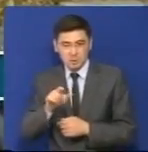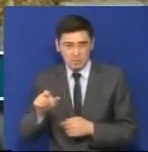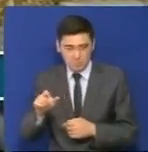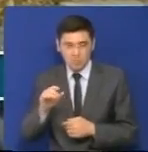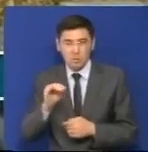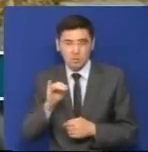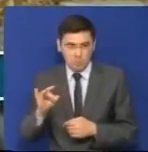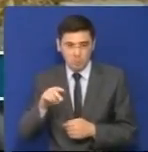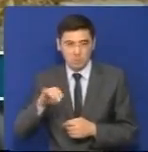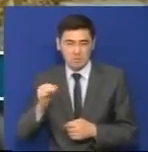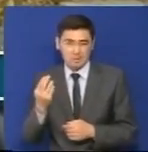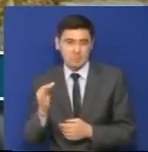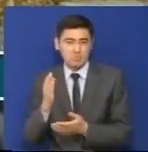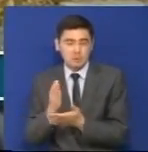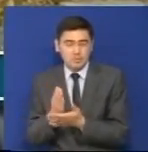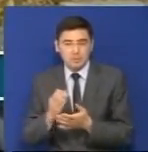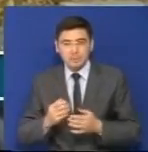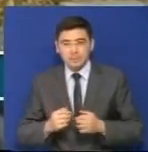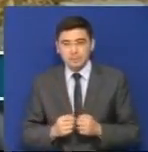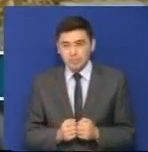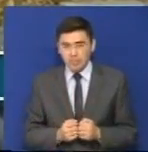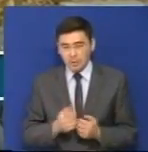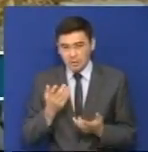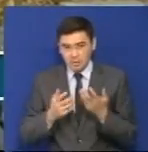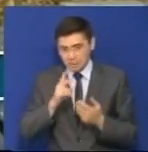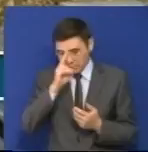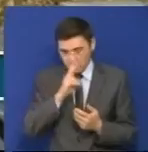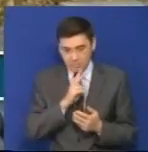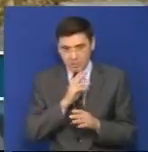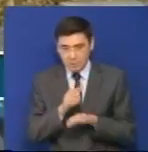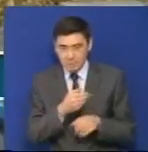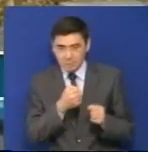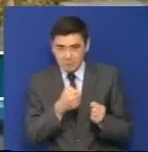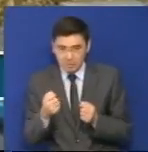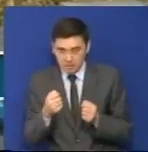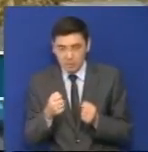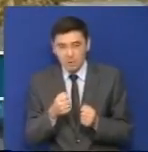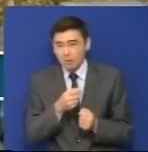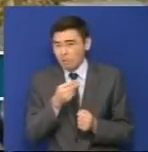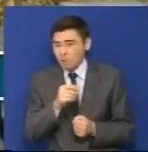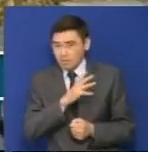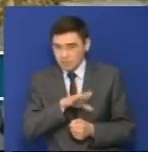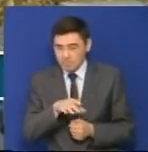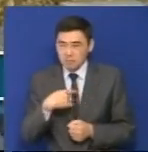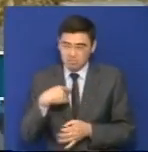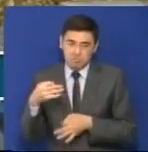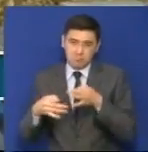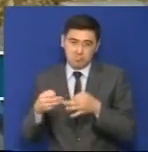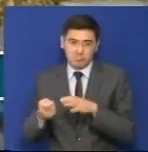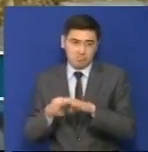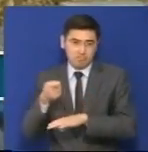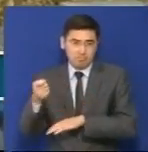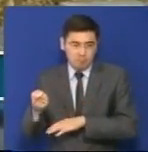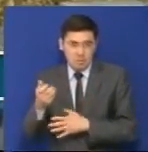имеются задержки, егер жылудың ақысы 2 айға кешіктірілетін болса, біз өндірістік шағымды жіберуге мәжбүрміз. Бұған